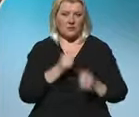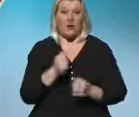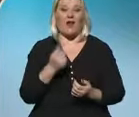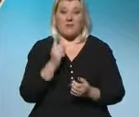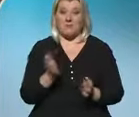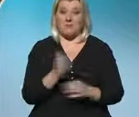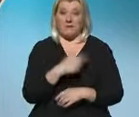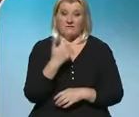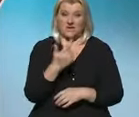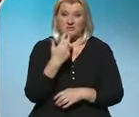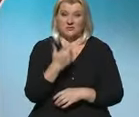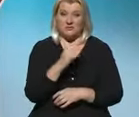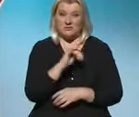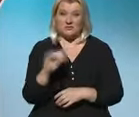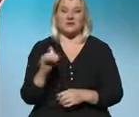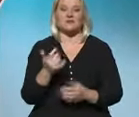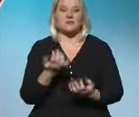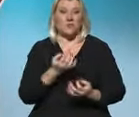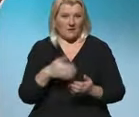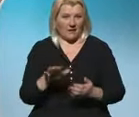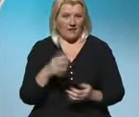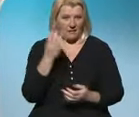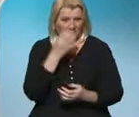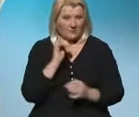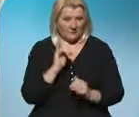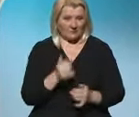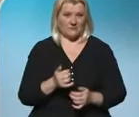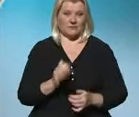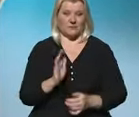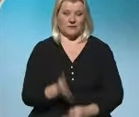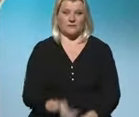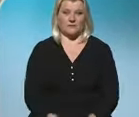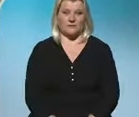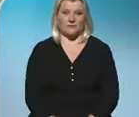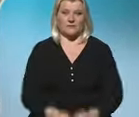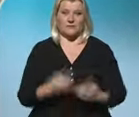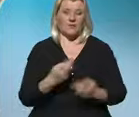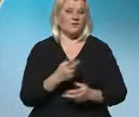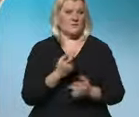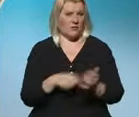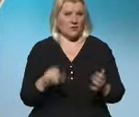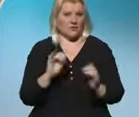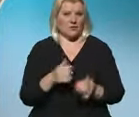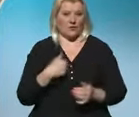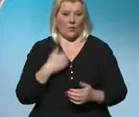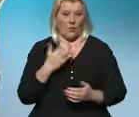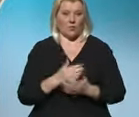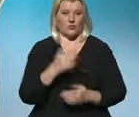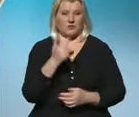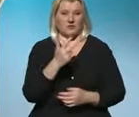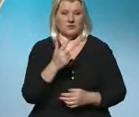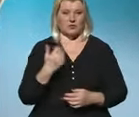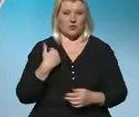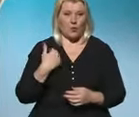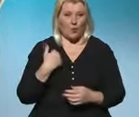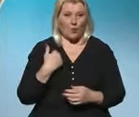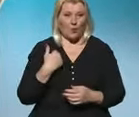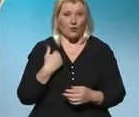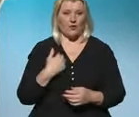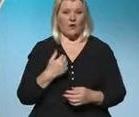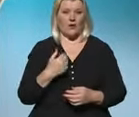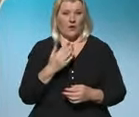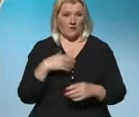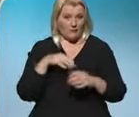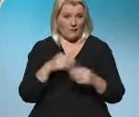40? To určitě, já si říkám, že to není možný, že prostě vlastně už jenom ten fakt, že je mi 23 a že slavím 10 let v nějaký